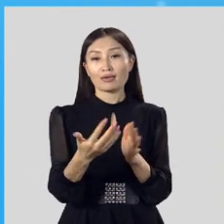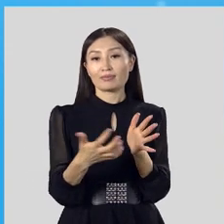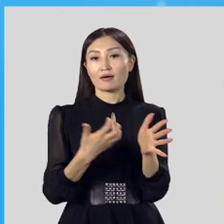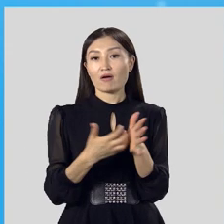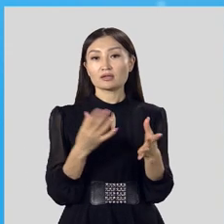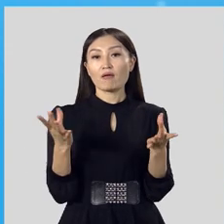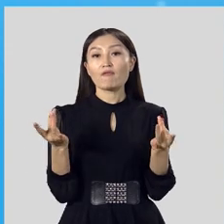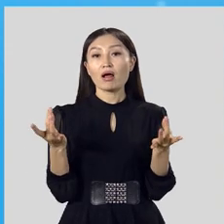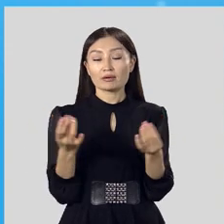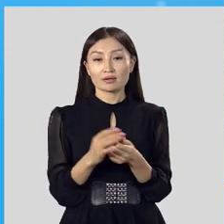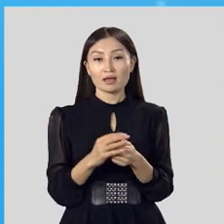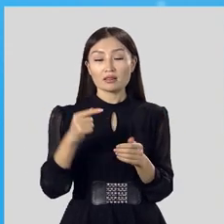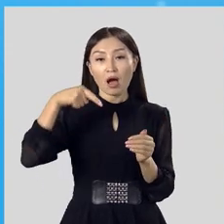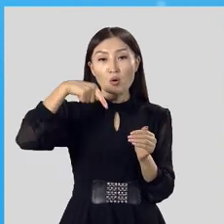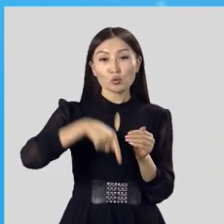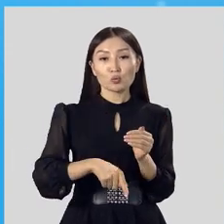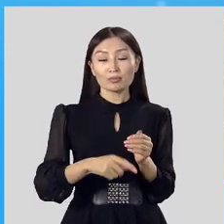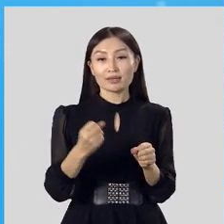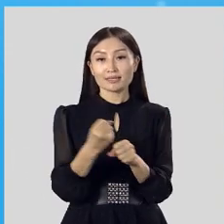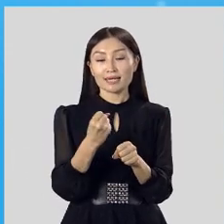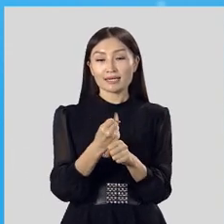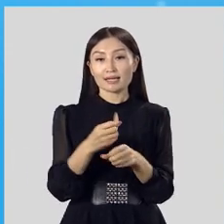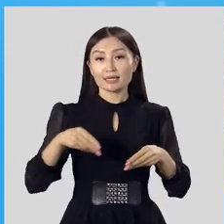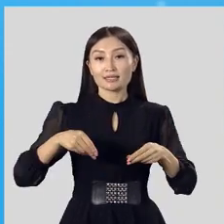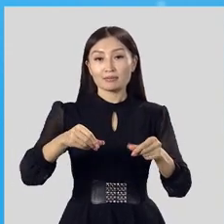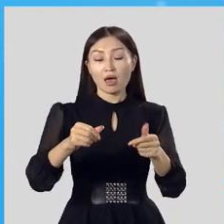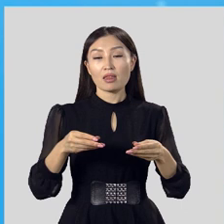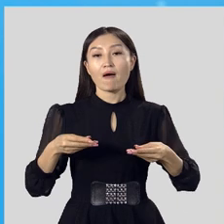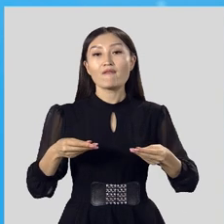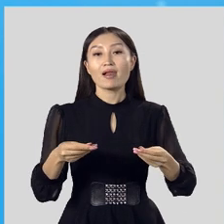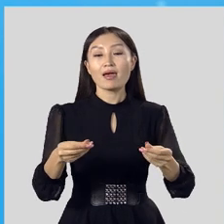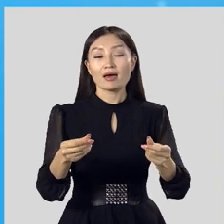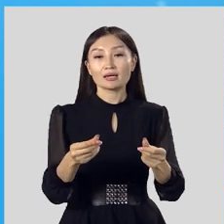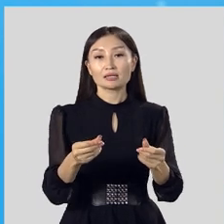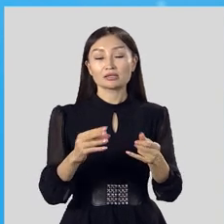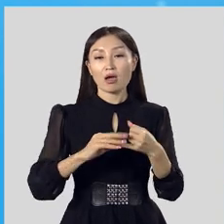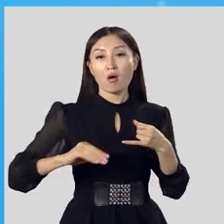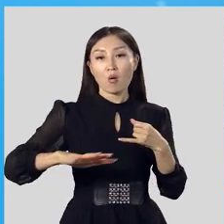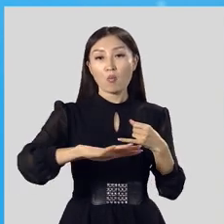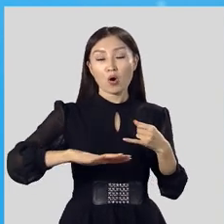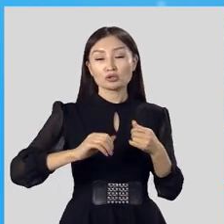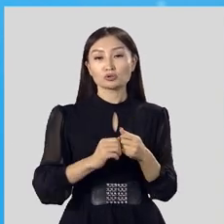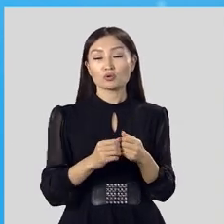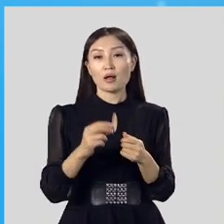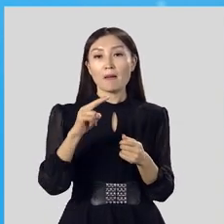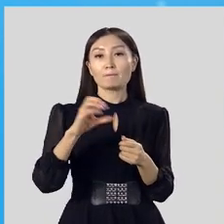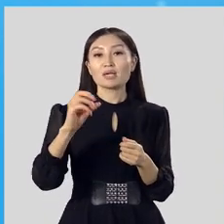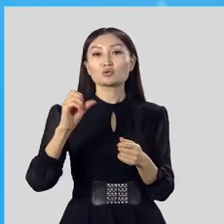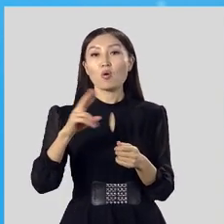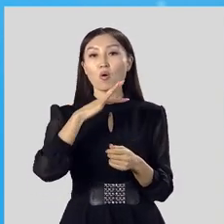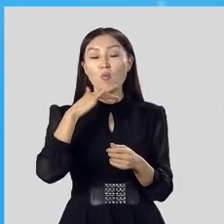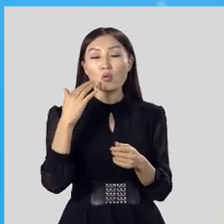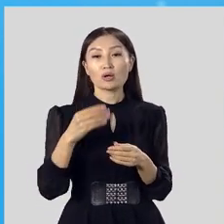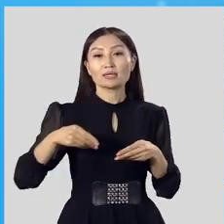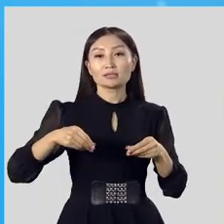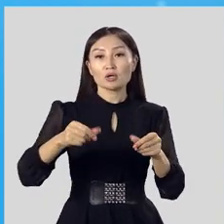влаги. На глубину заделки семян влияют и свойства почвы. В песчаные почвы семена